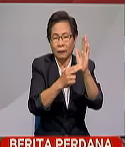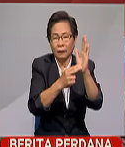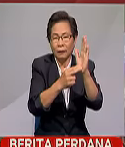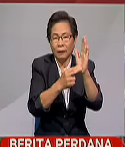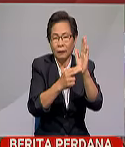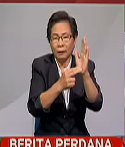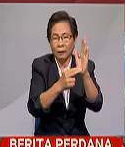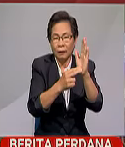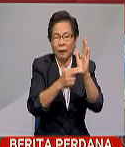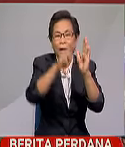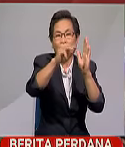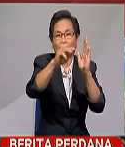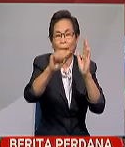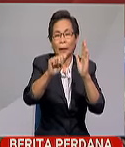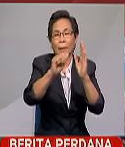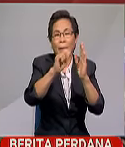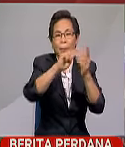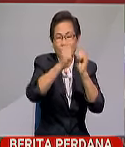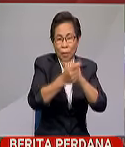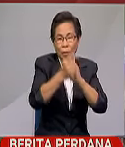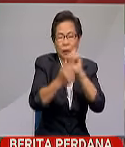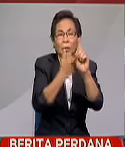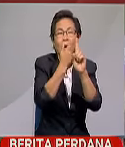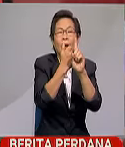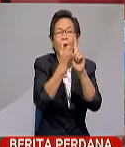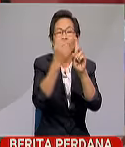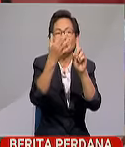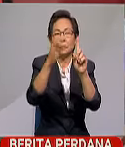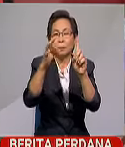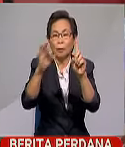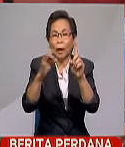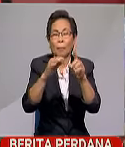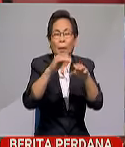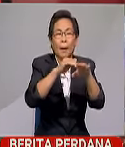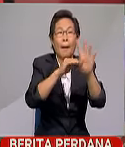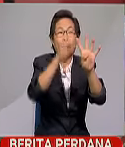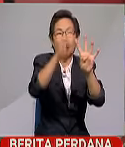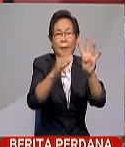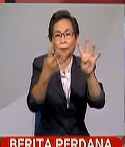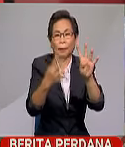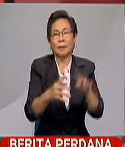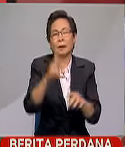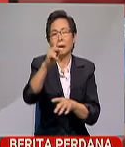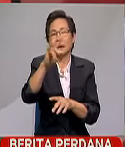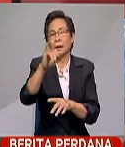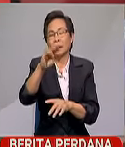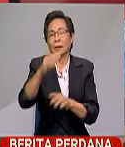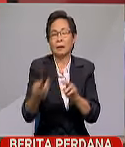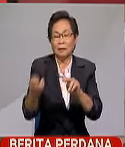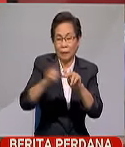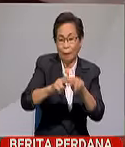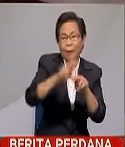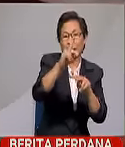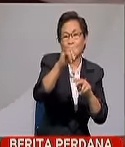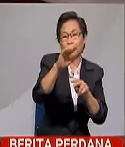rang undang-undang perlembagaan pindaan 2019 pada 4 April yang lepas. Dengan bertambahnya Kimanis, ia akan memperkukuhkan